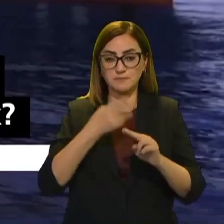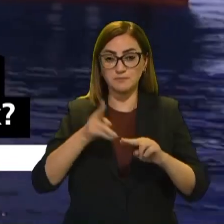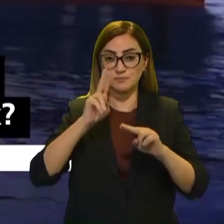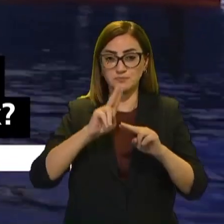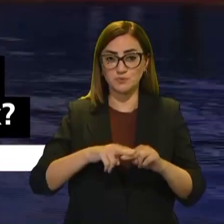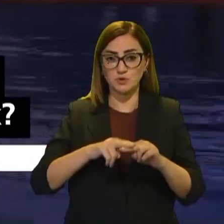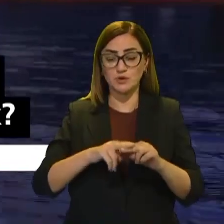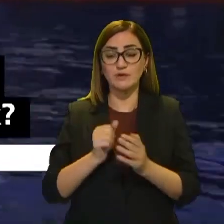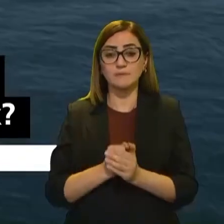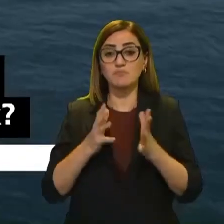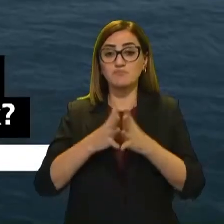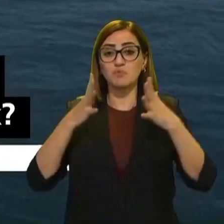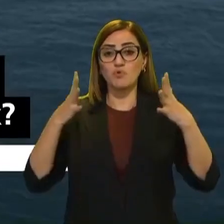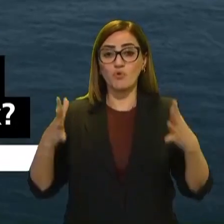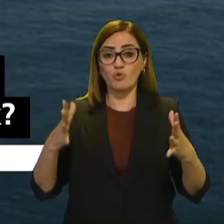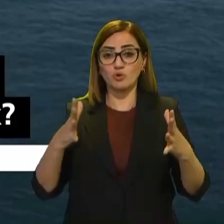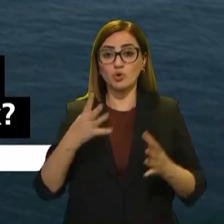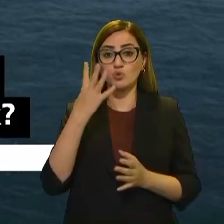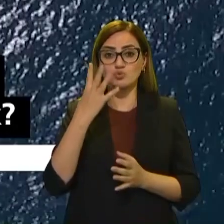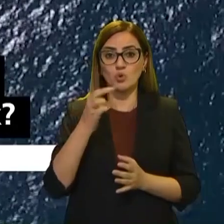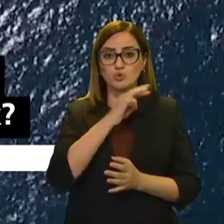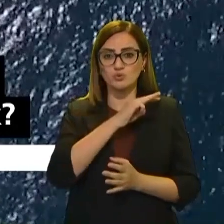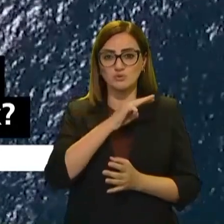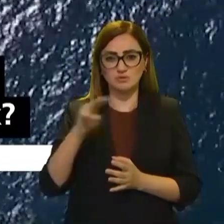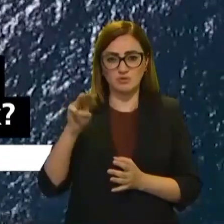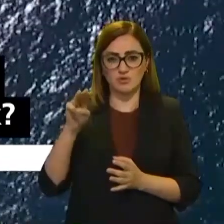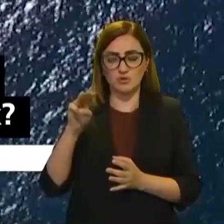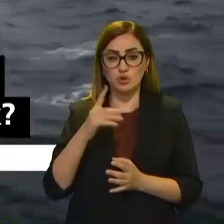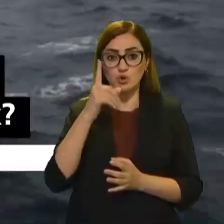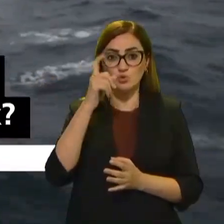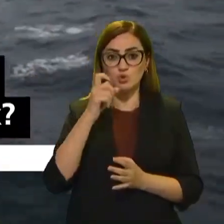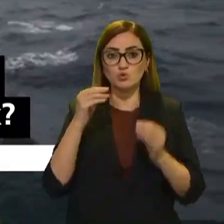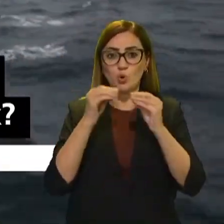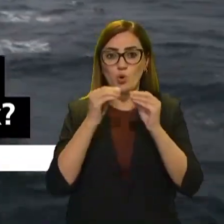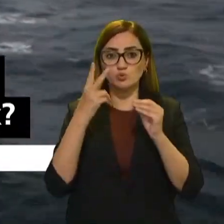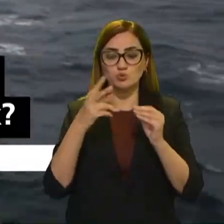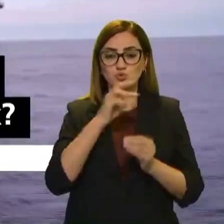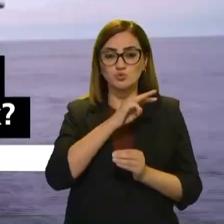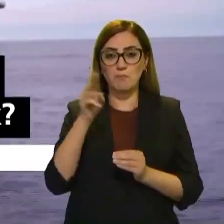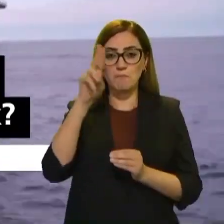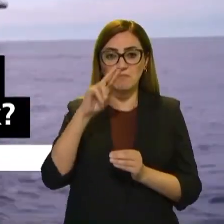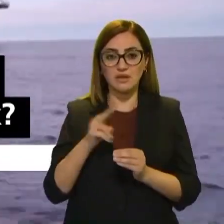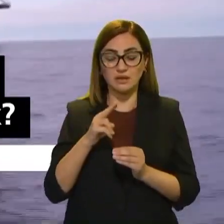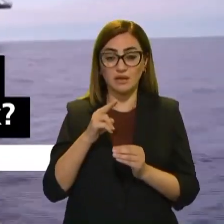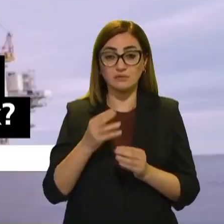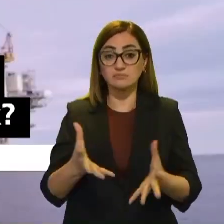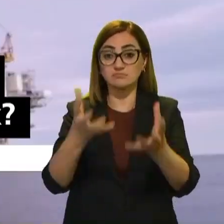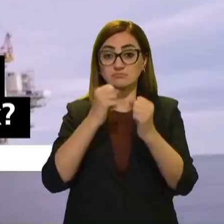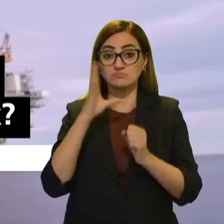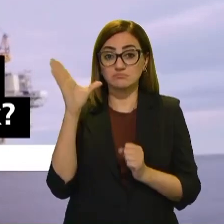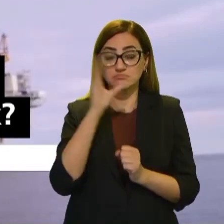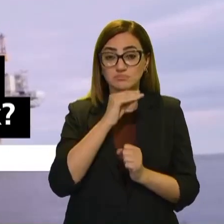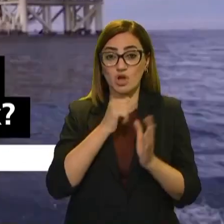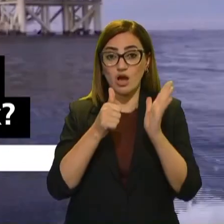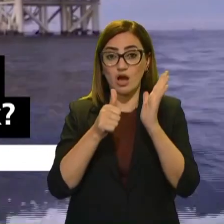qaz ehtiyatlarının iri həcmdə təxminən 4 trilyon kub fut, yəni 113 milyard kubmetr çıxarıla bilən ehtiyatlar və bunun da 6 trilyon